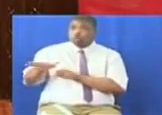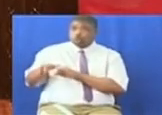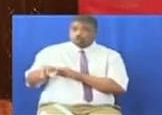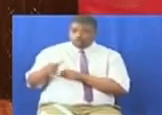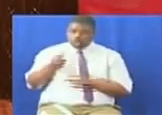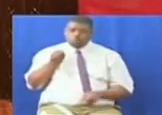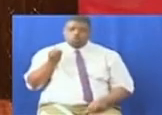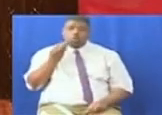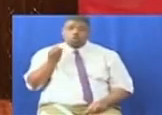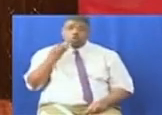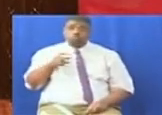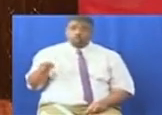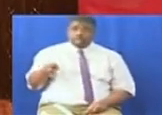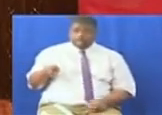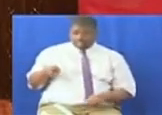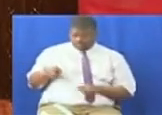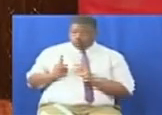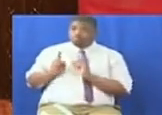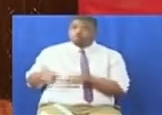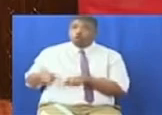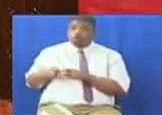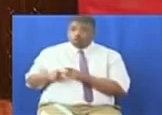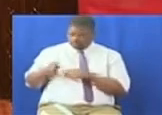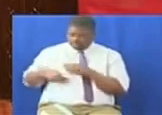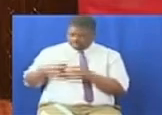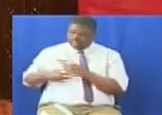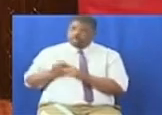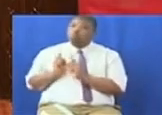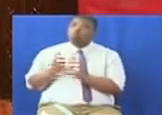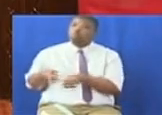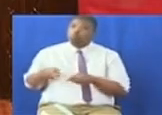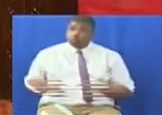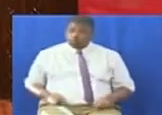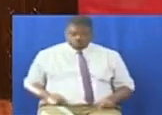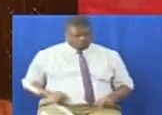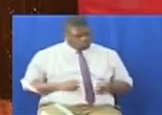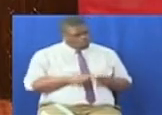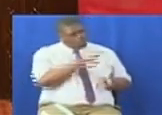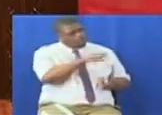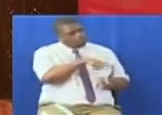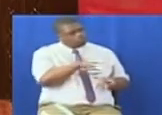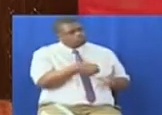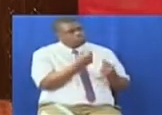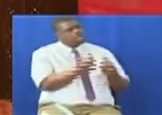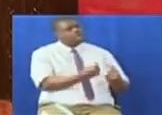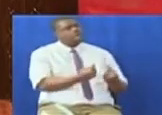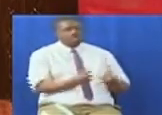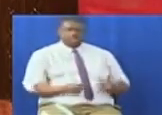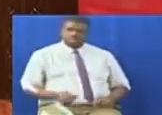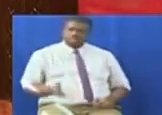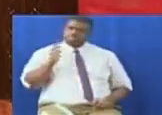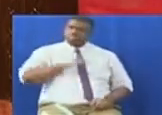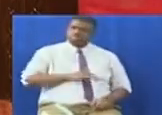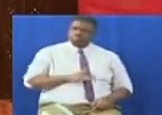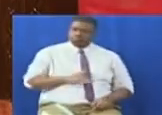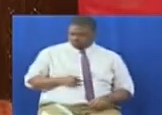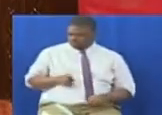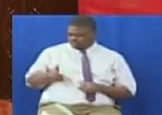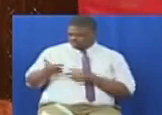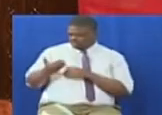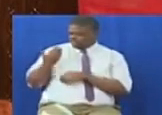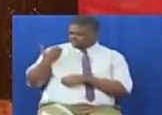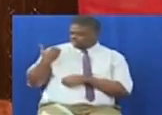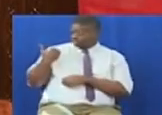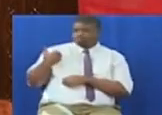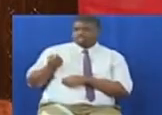utaendelea kuwepo. Nachowashangaa watu, siku za karibuni kila mtu anayekufa